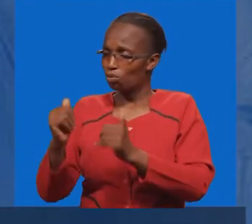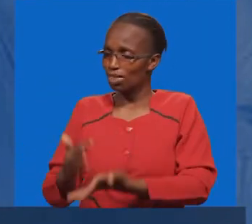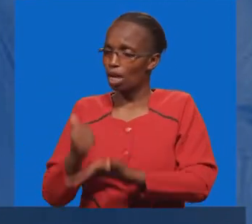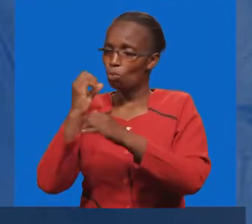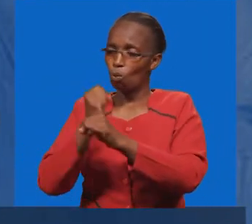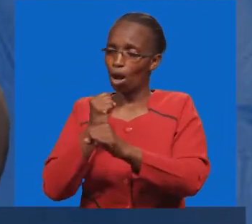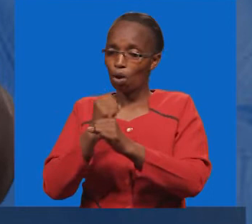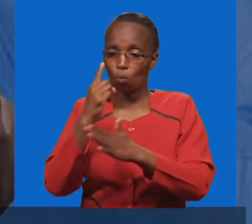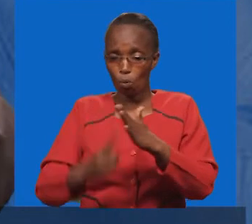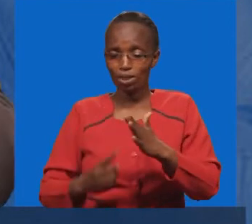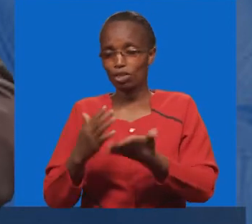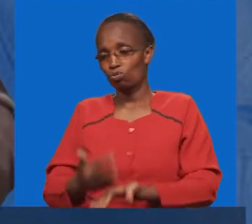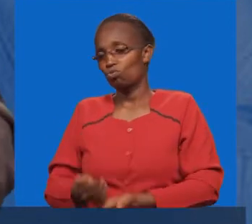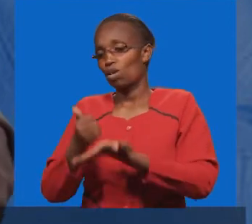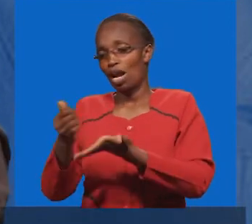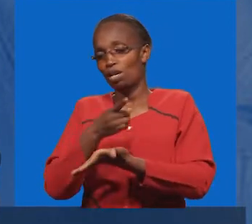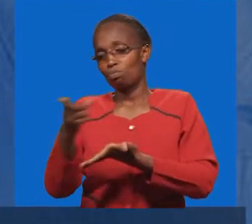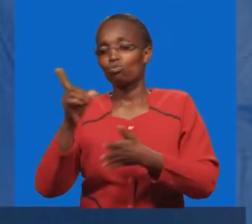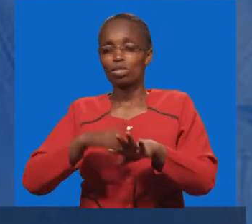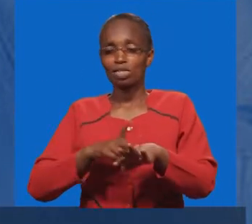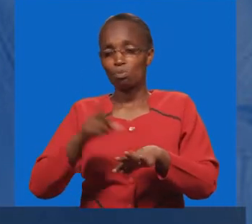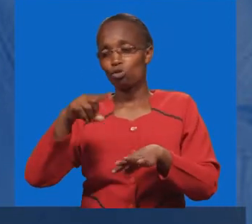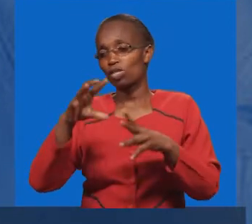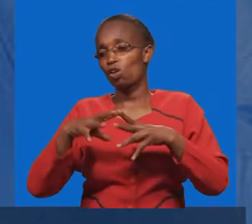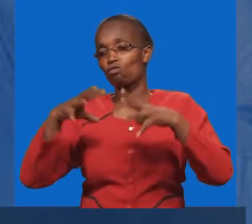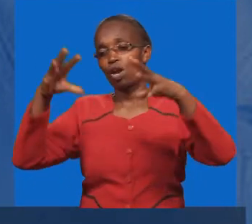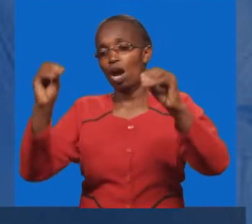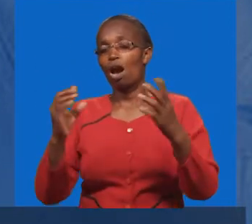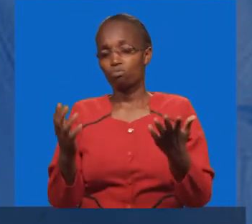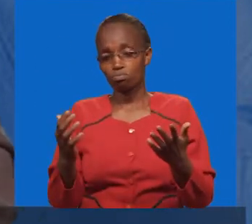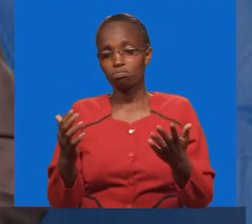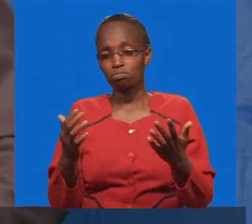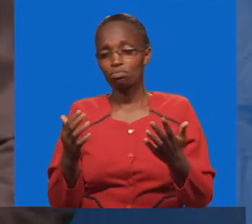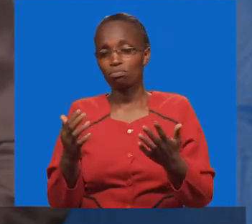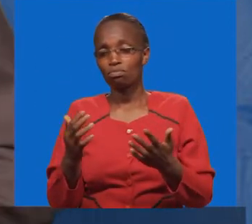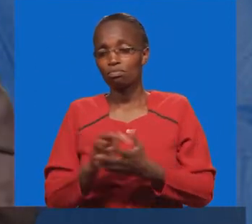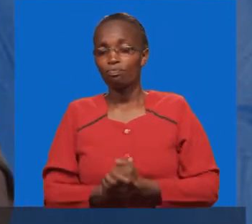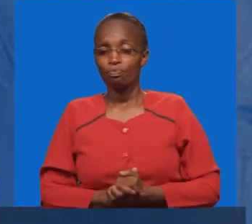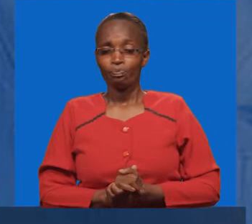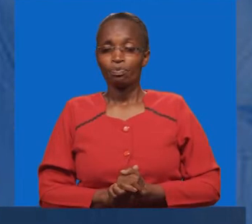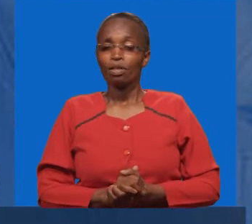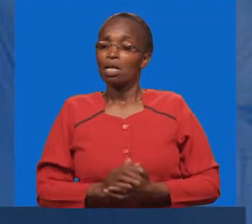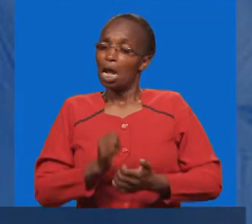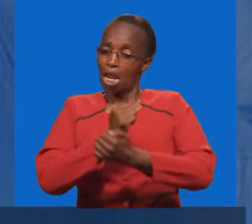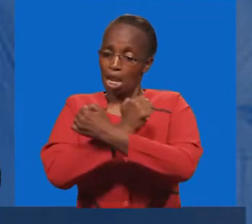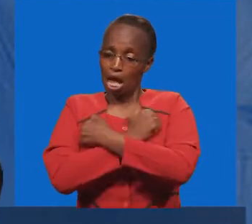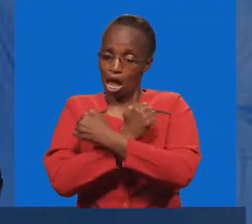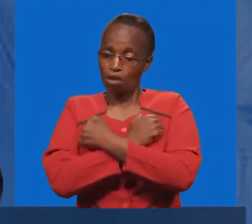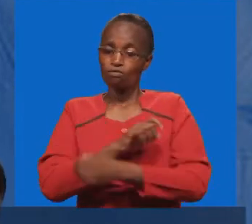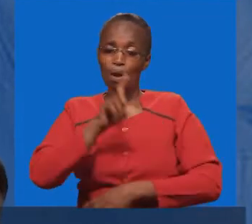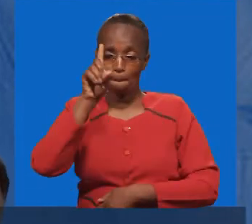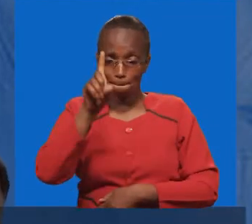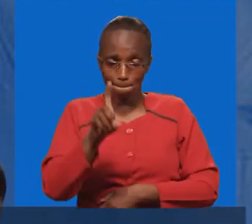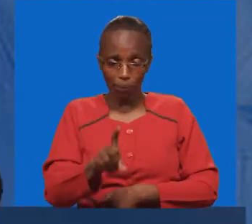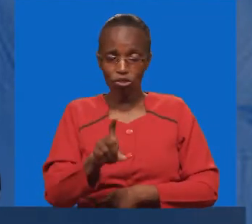wakukusaidia wakati uko kwa kazi jingine, nao naye mfanyakazi anashughulikia jingine. Kwa hivyo